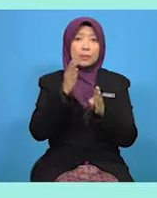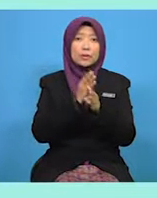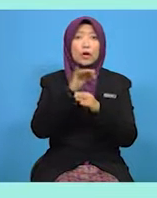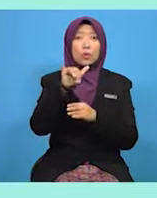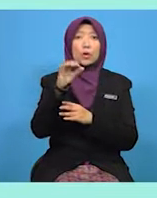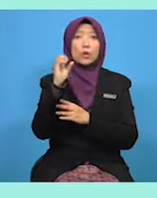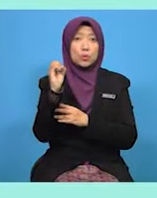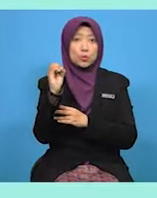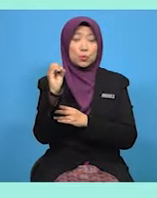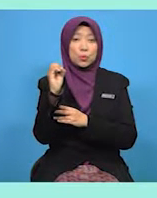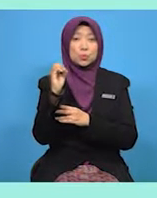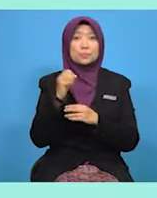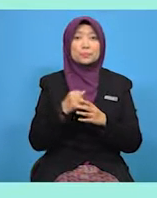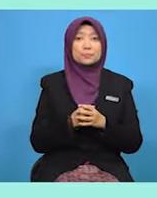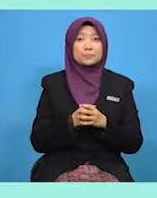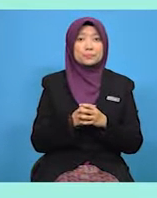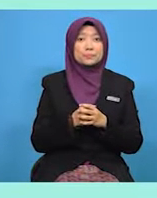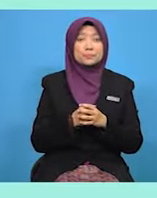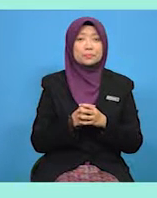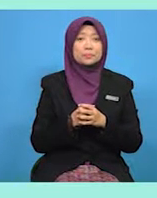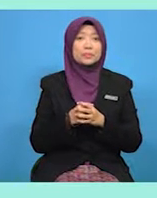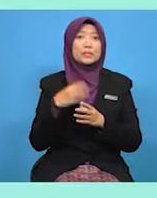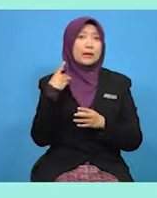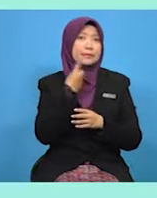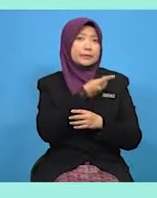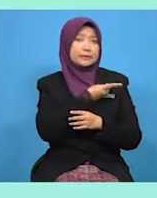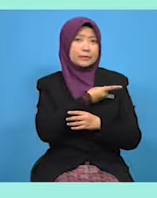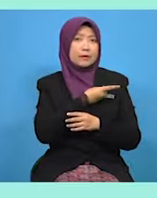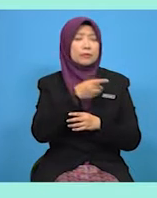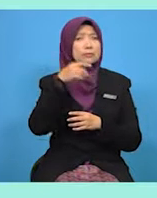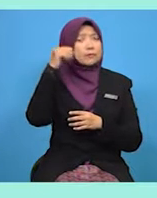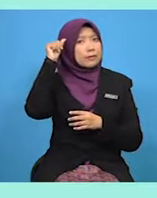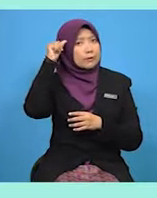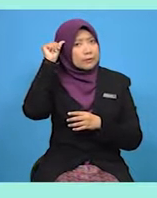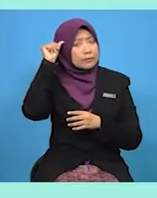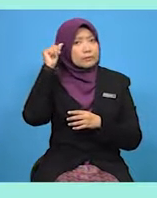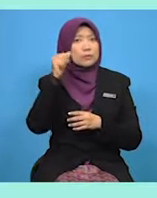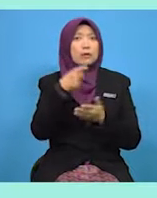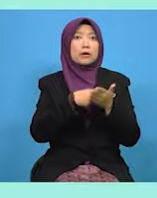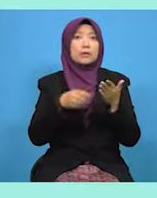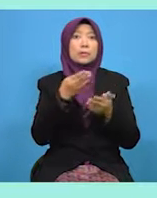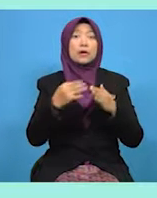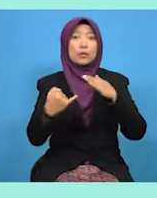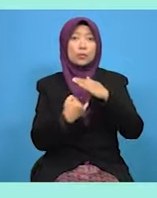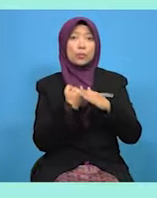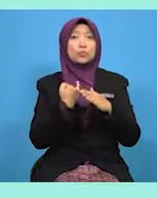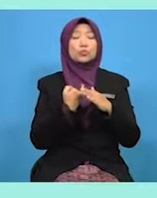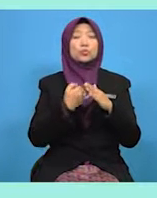Y kosong. Kita andaikan harga barang import